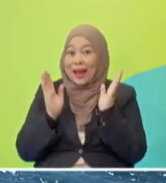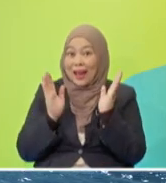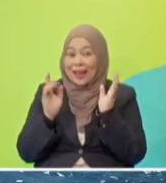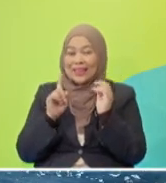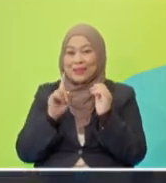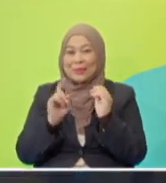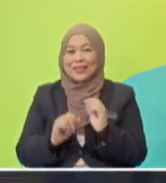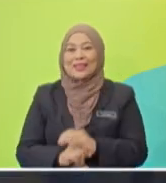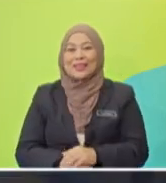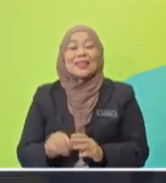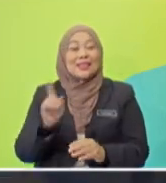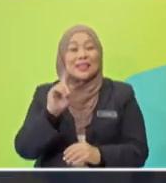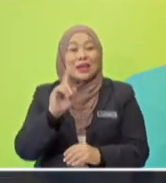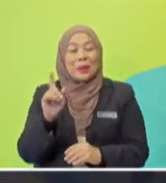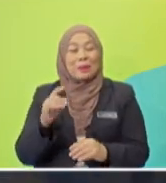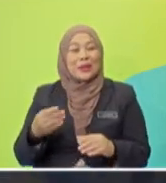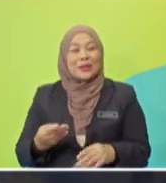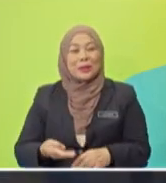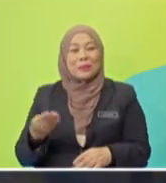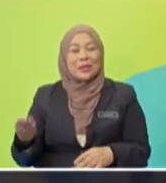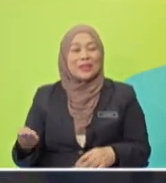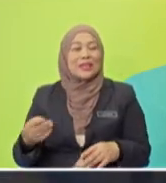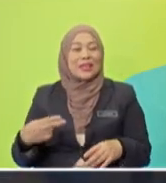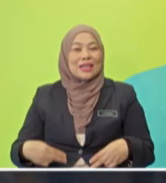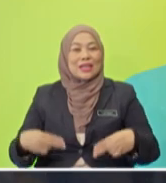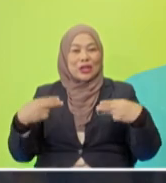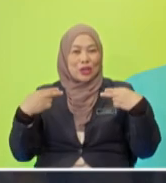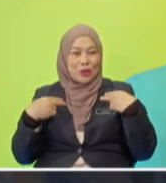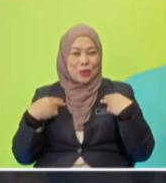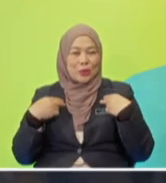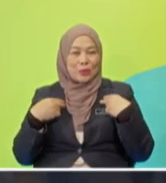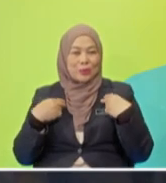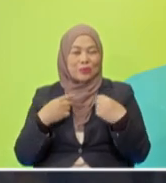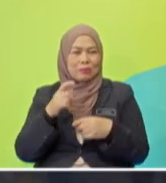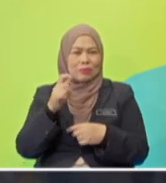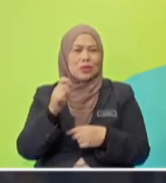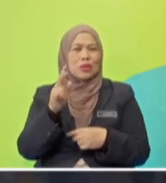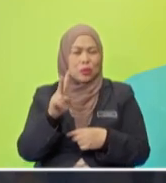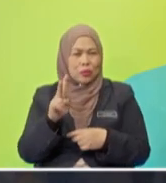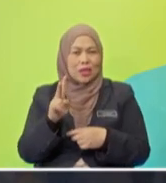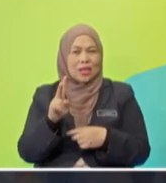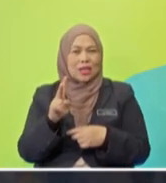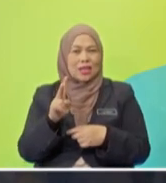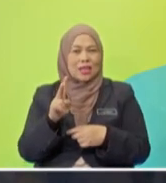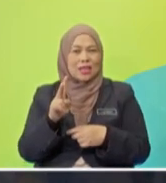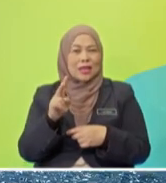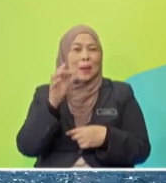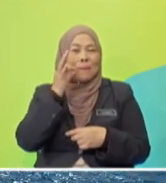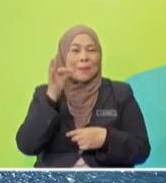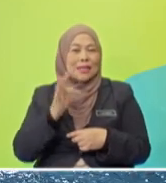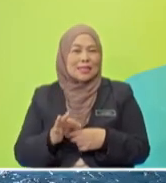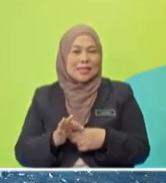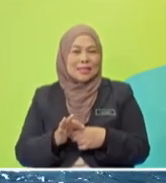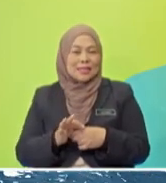nah Kak dia nih Kalau television manusia yang buat cikgun sama juga manusia yang baik dan